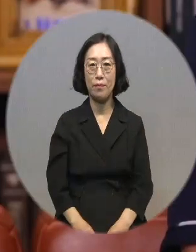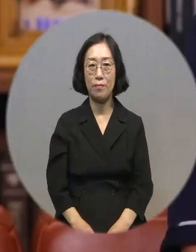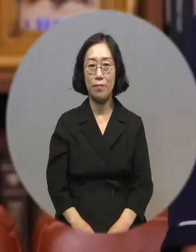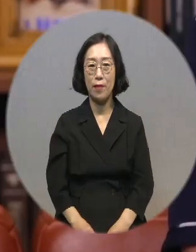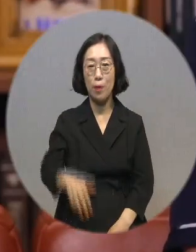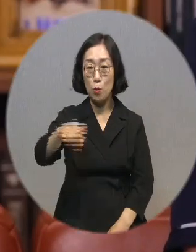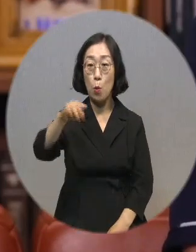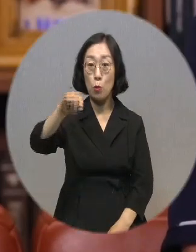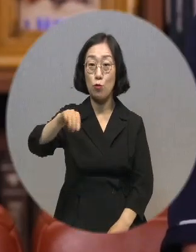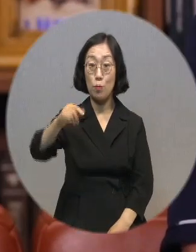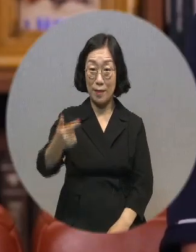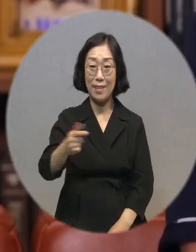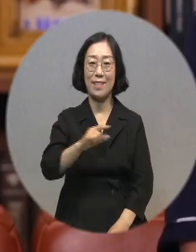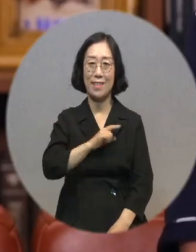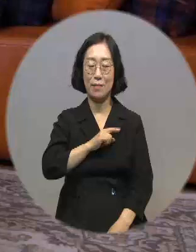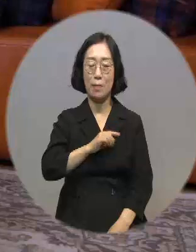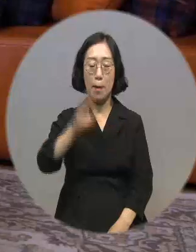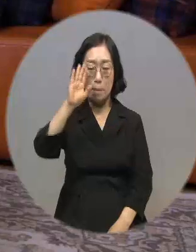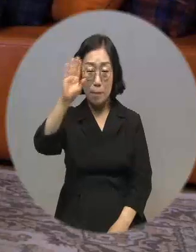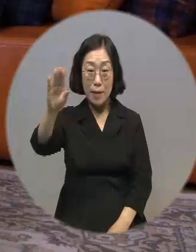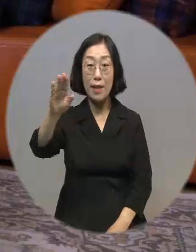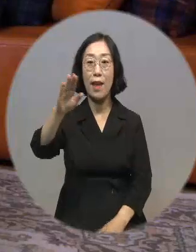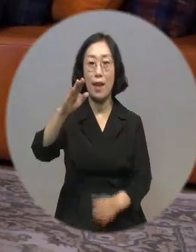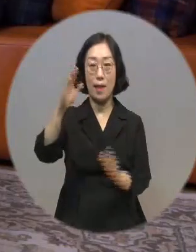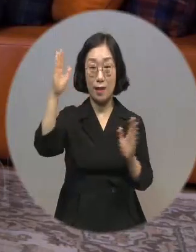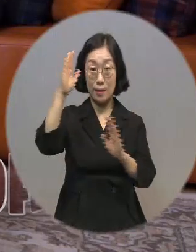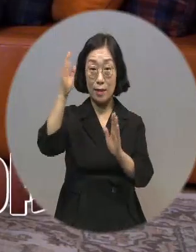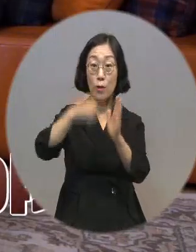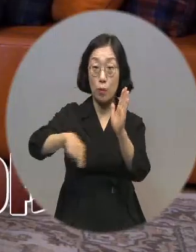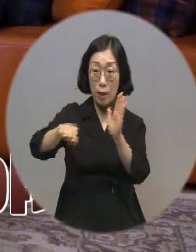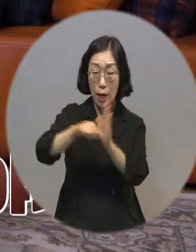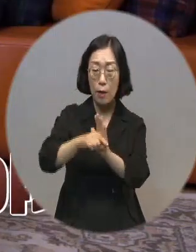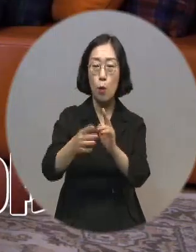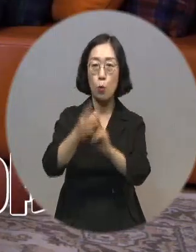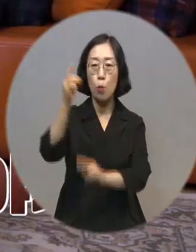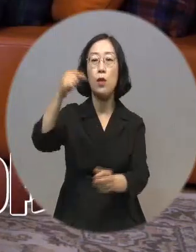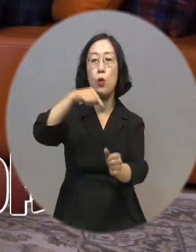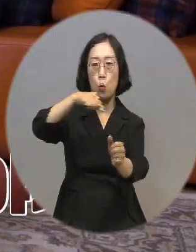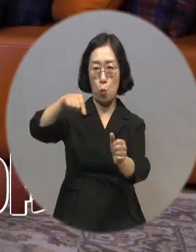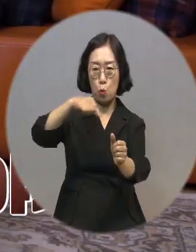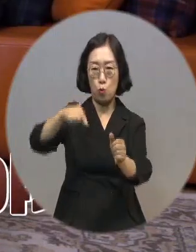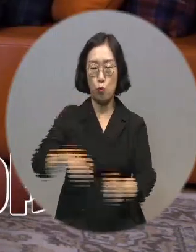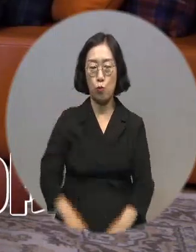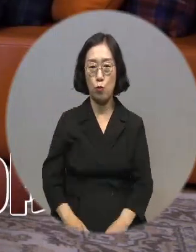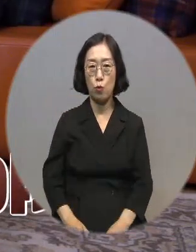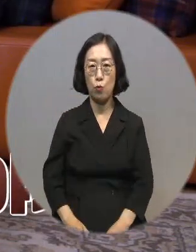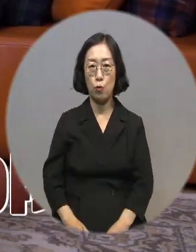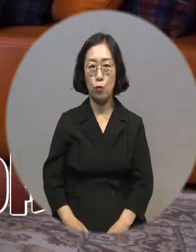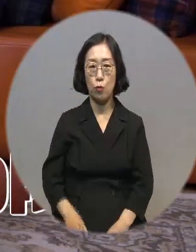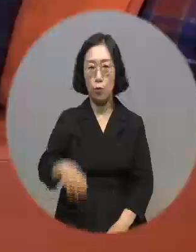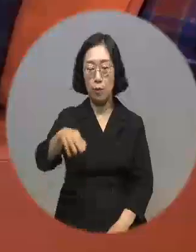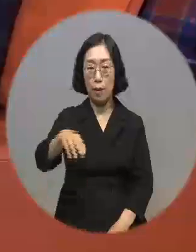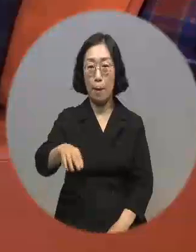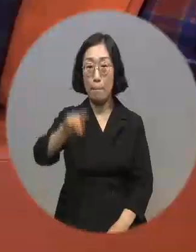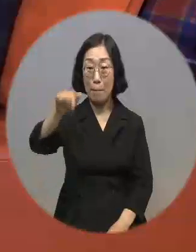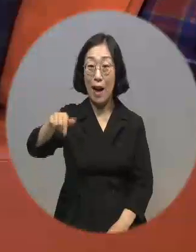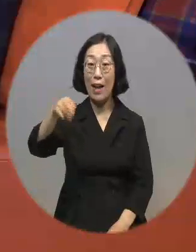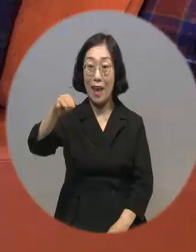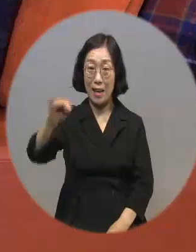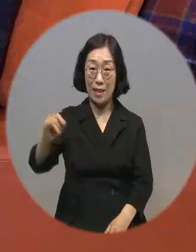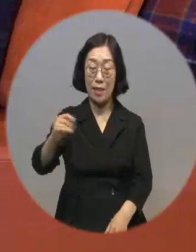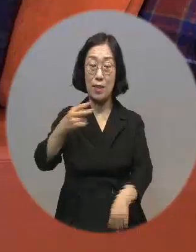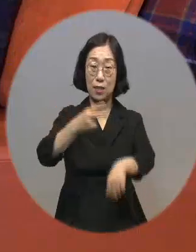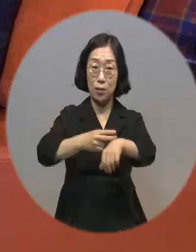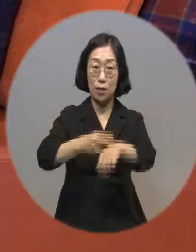통일담당 조수빈입니다. 미래 세대를 위한 통일 교육에 대해서 이야기를 하고 있는데요. 국립통일교육원의 박계리 교수님, 그리고 미래